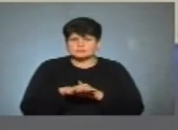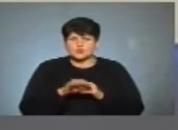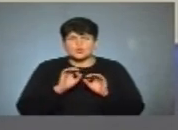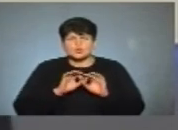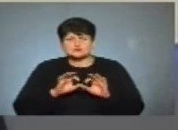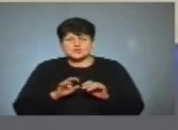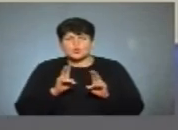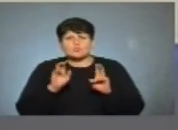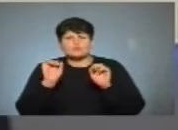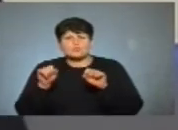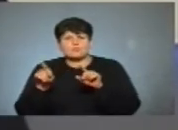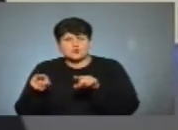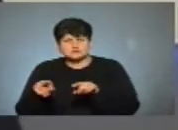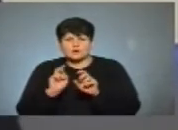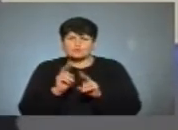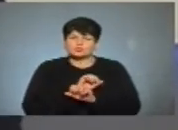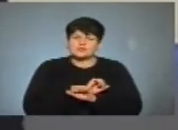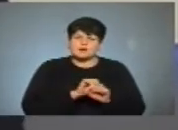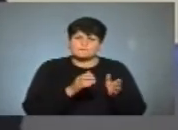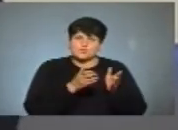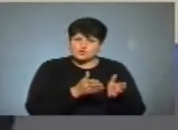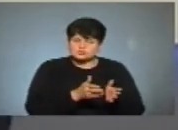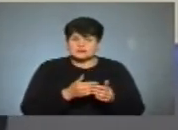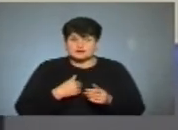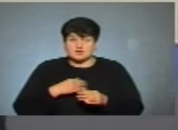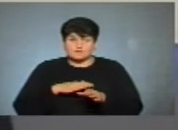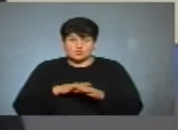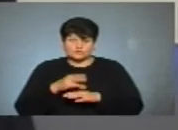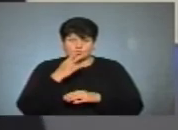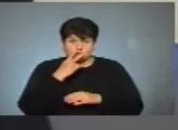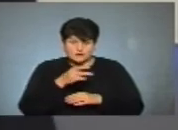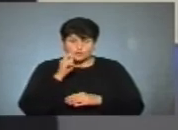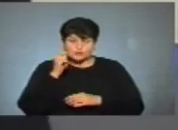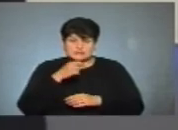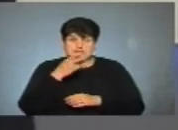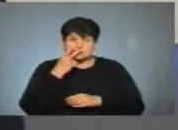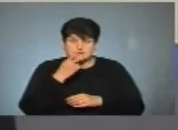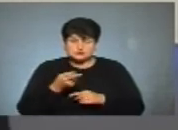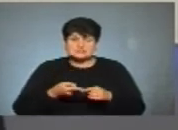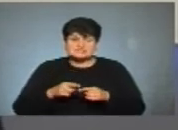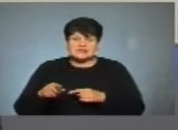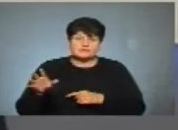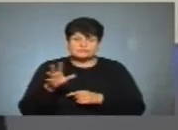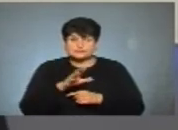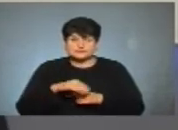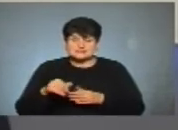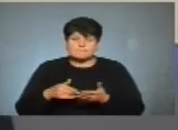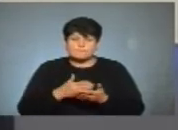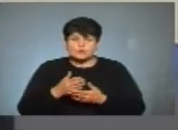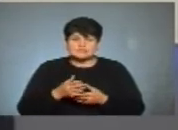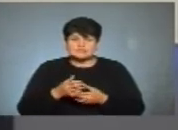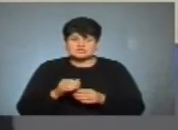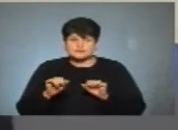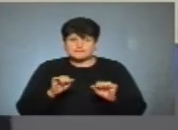розказуючи, кому можна, кому не можна. Я повністю бачу, і українці бачать, що це все певні політичні